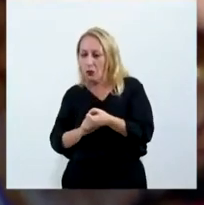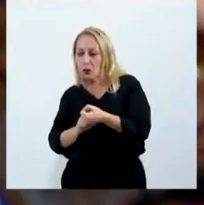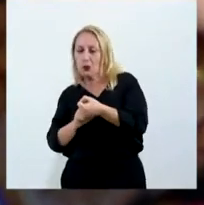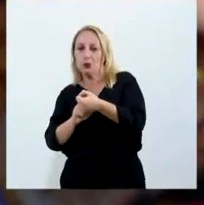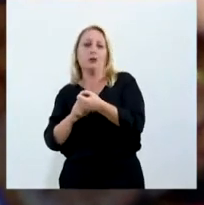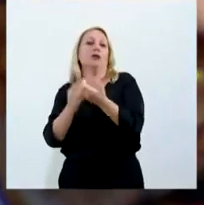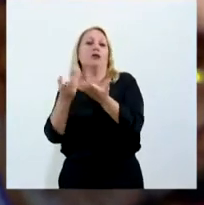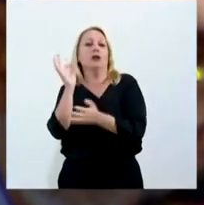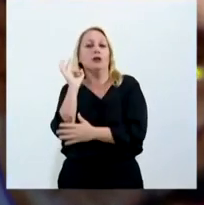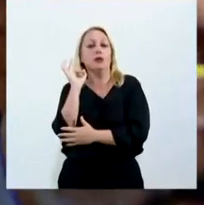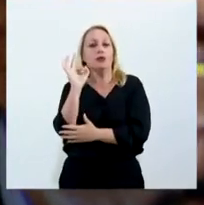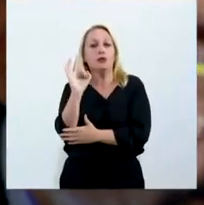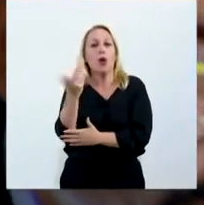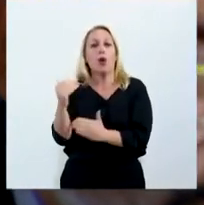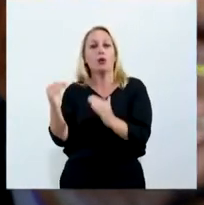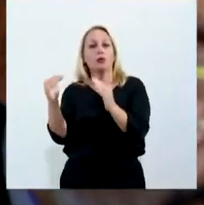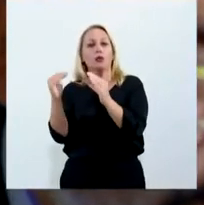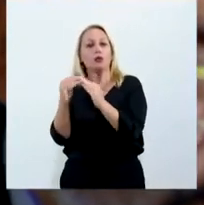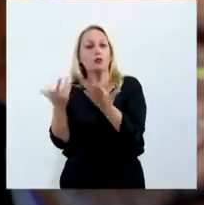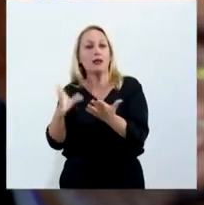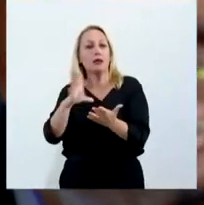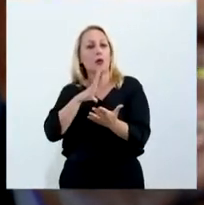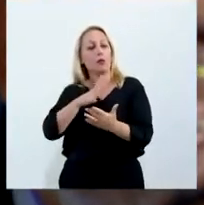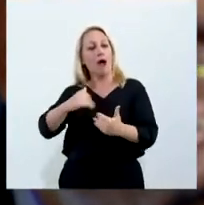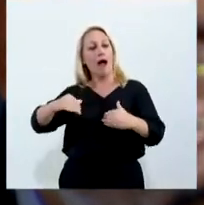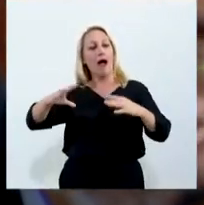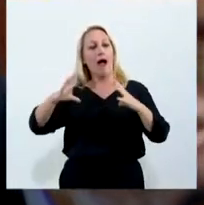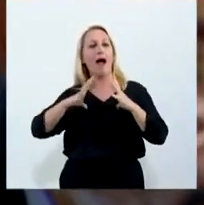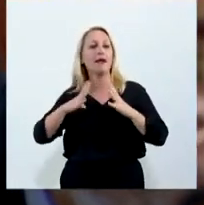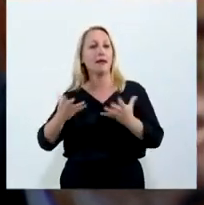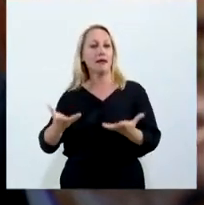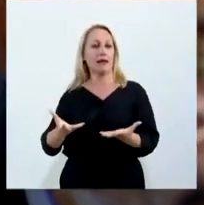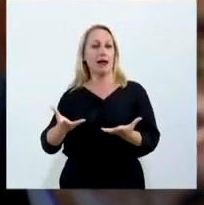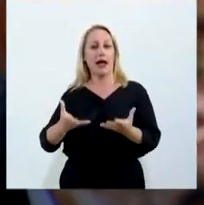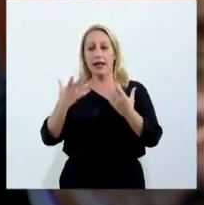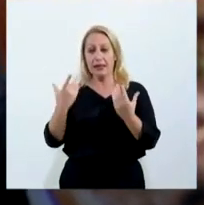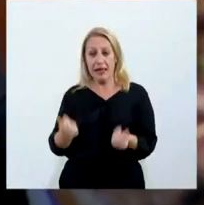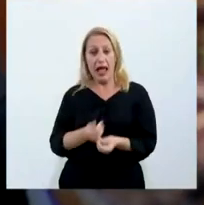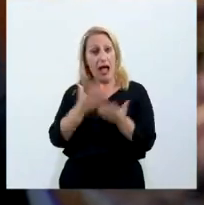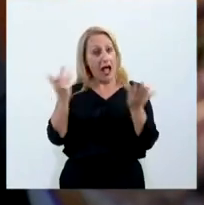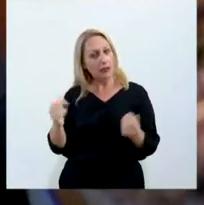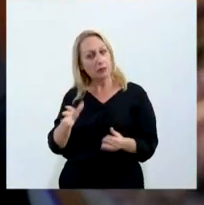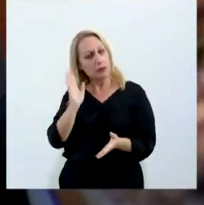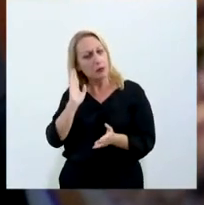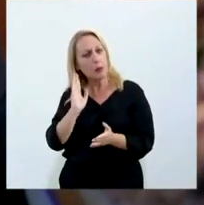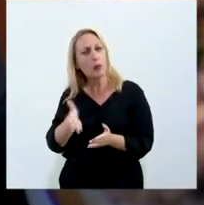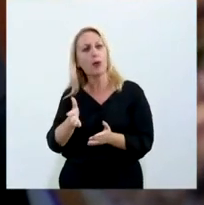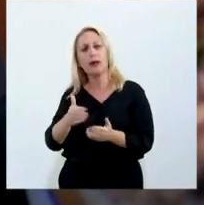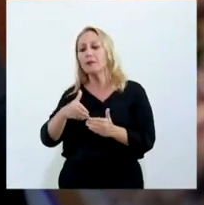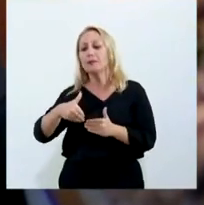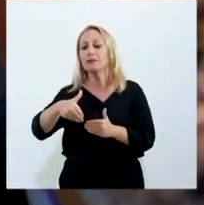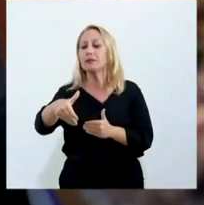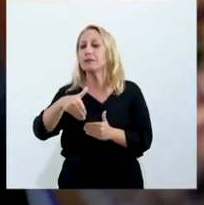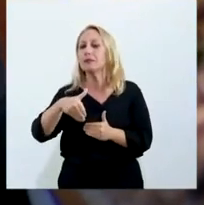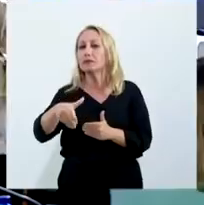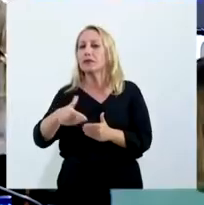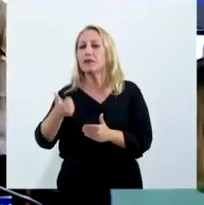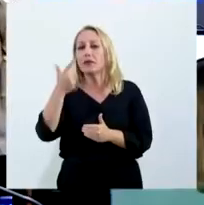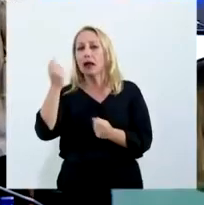ενισχύσετε σε αυτή την κατεύθυνση τους πολίτες? Και αν υπάρχουν αυτά τα περιθώρια, πότε πιστεύετε ότι μπορείτε να τα δρομολογήσετε?